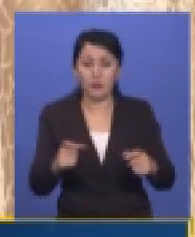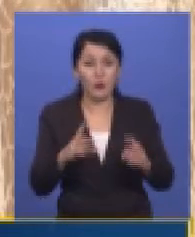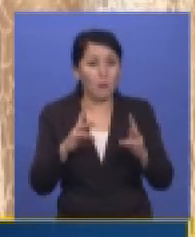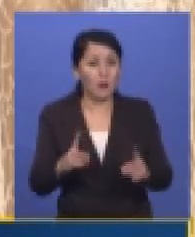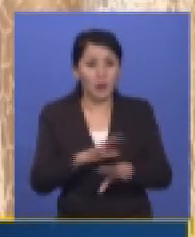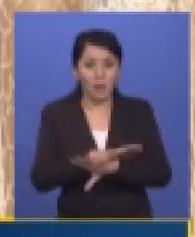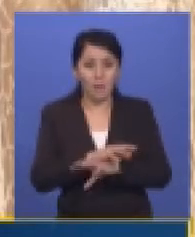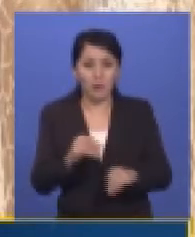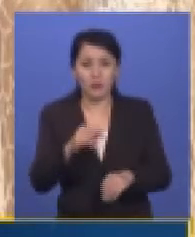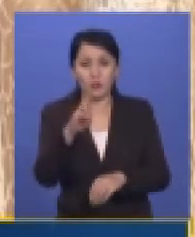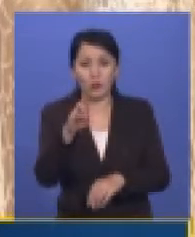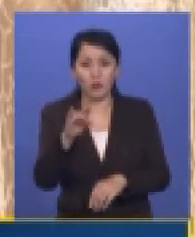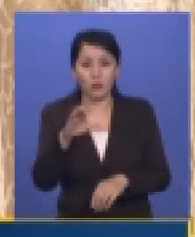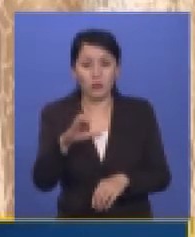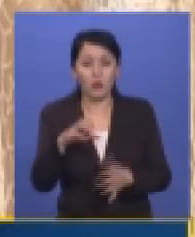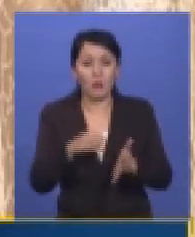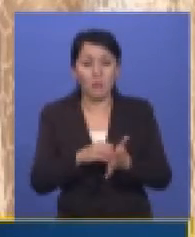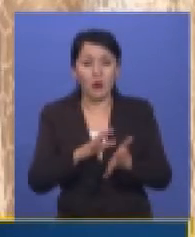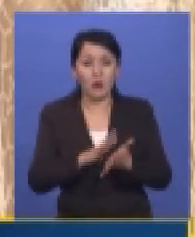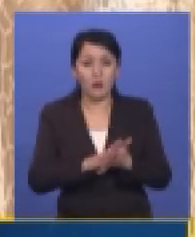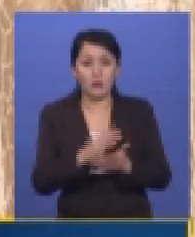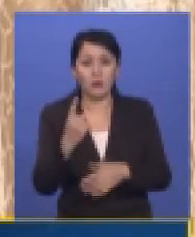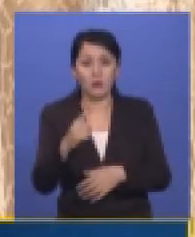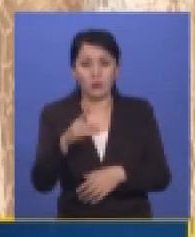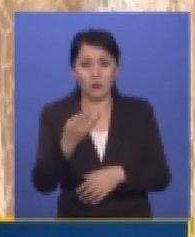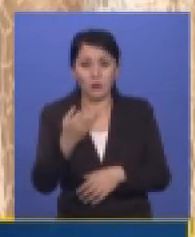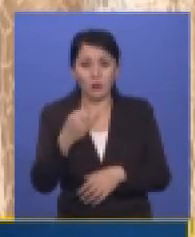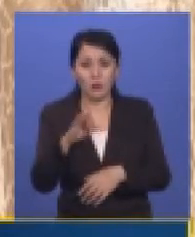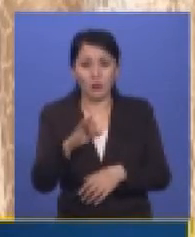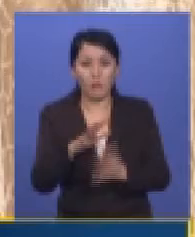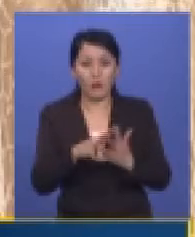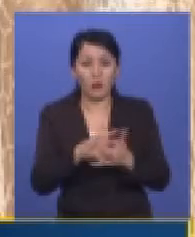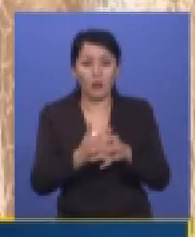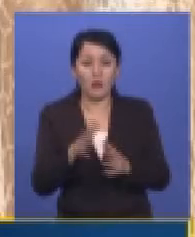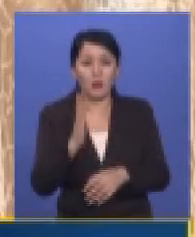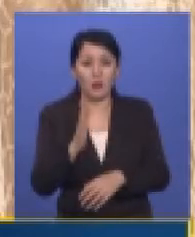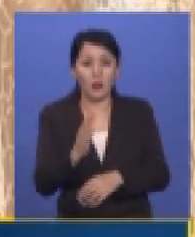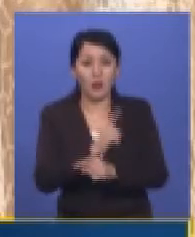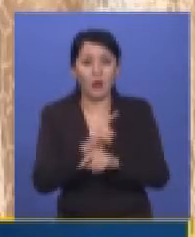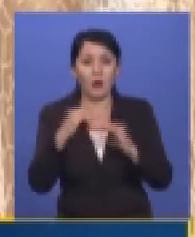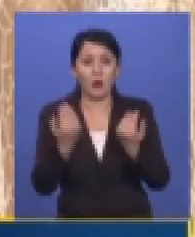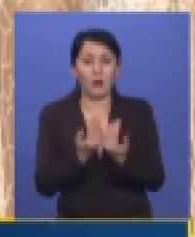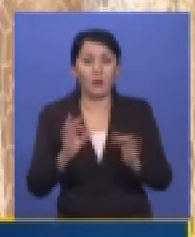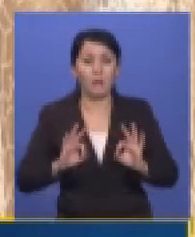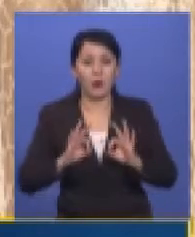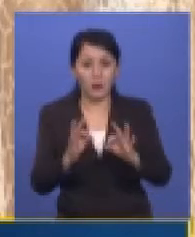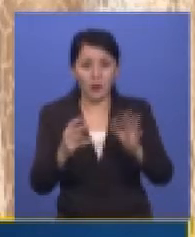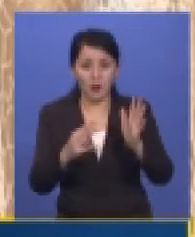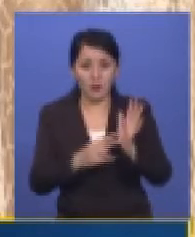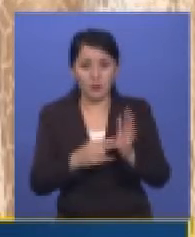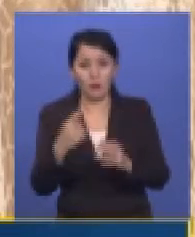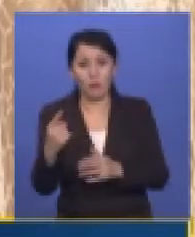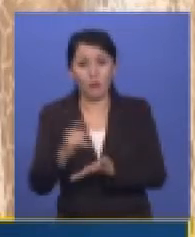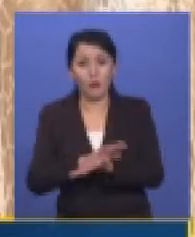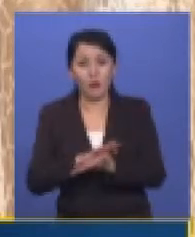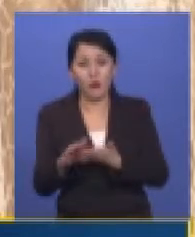Құс тұмауының да бір оқиғасы тіркелген. Мағжан Жұмабаев ауданының Лебяжі елді мекенінде. Мұнда карантин жарияланып, 71 аулада